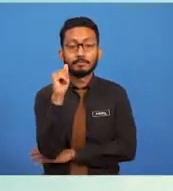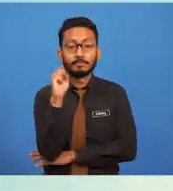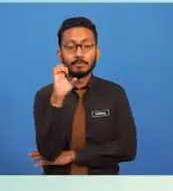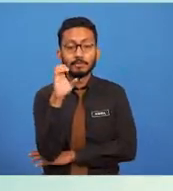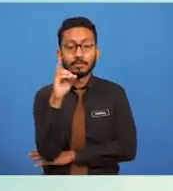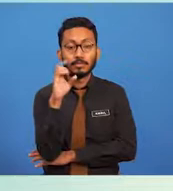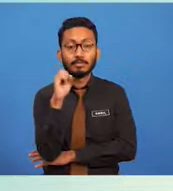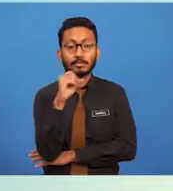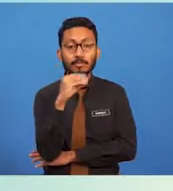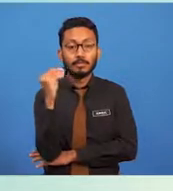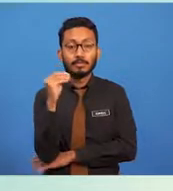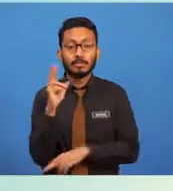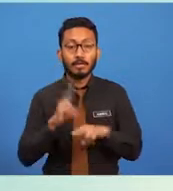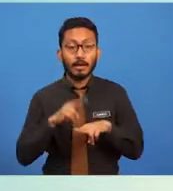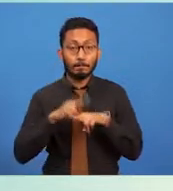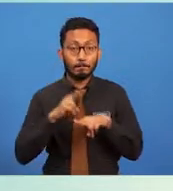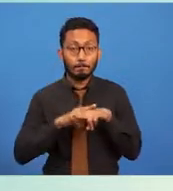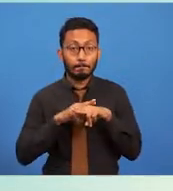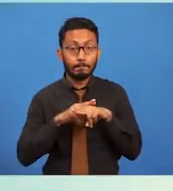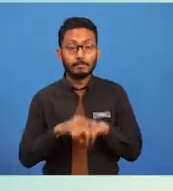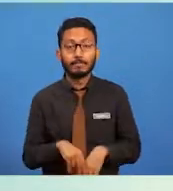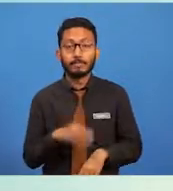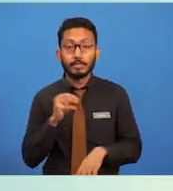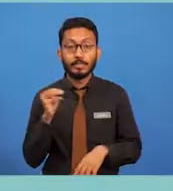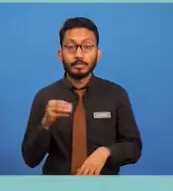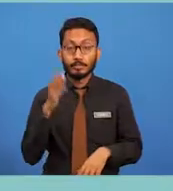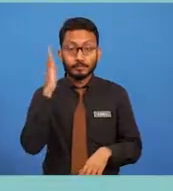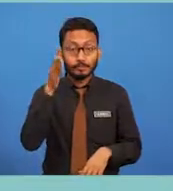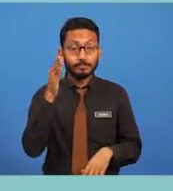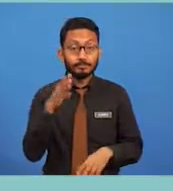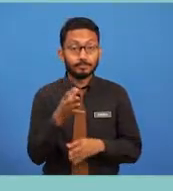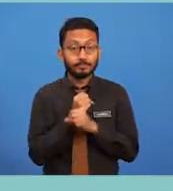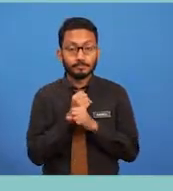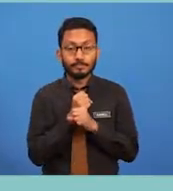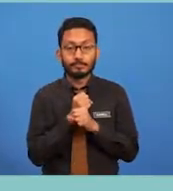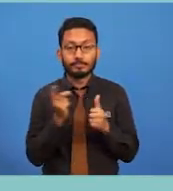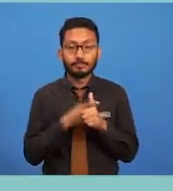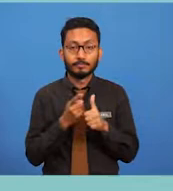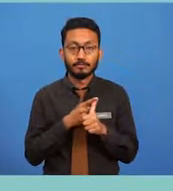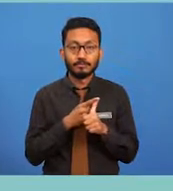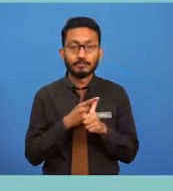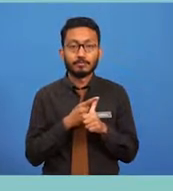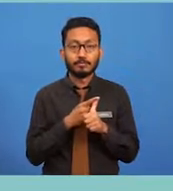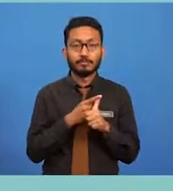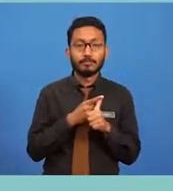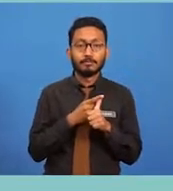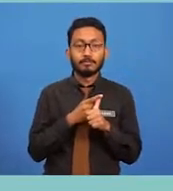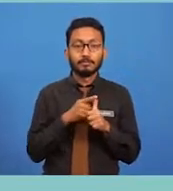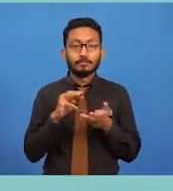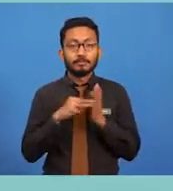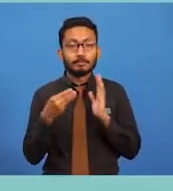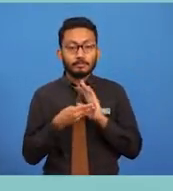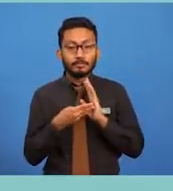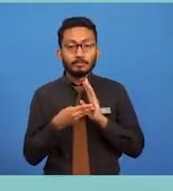Di akhir pembelajaran ini, murid-murid akan dapat pertama, mendefinisikan asid